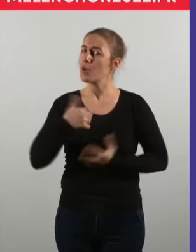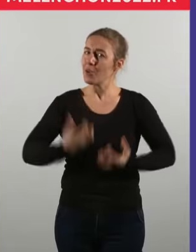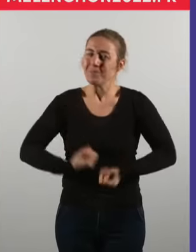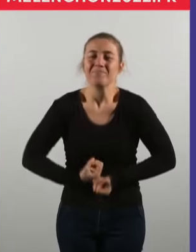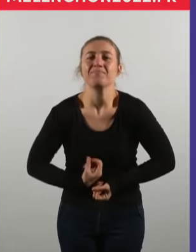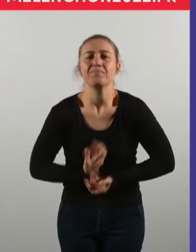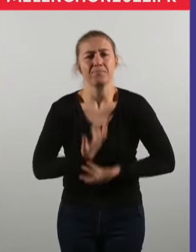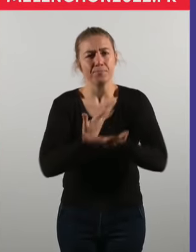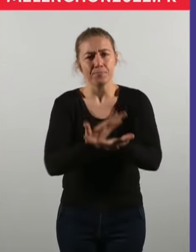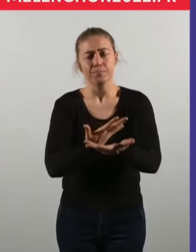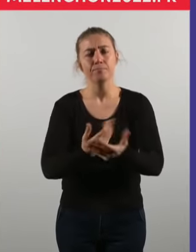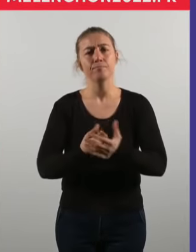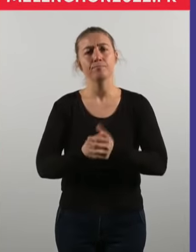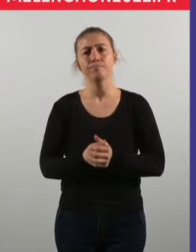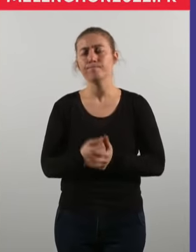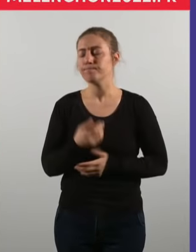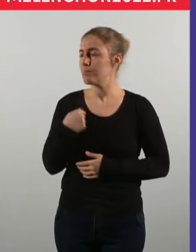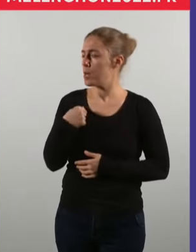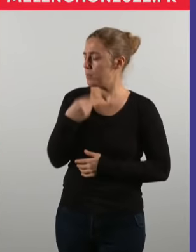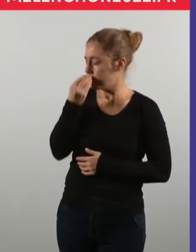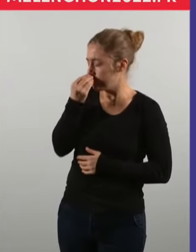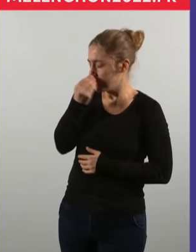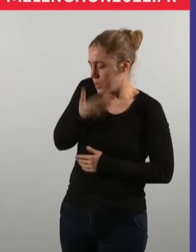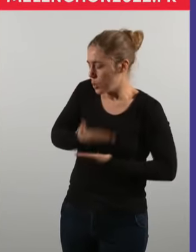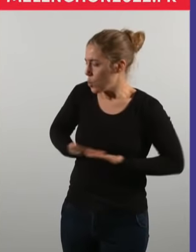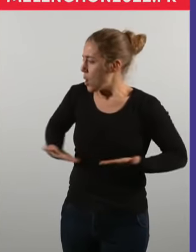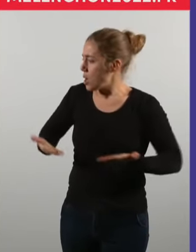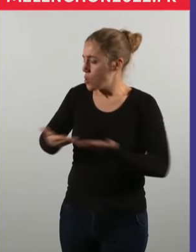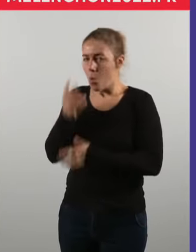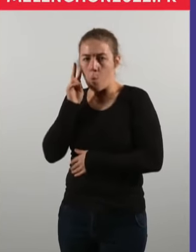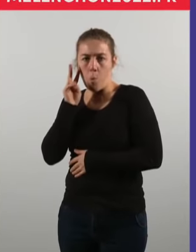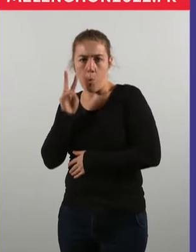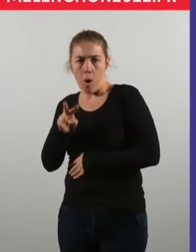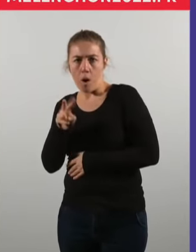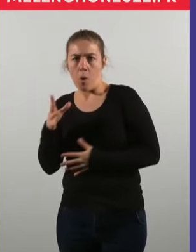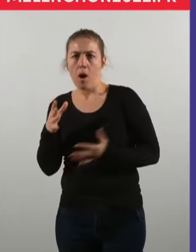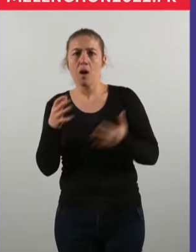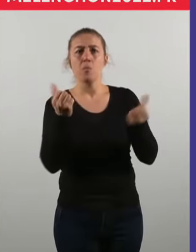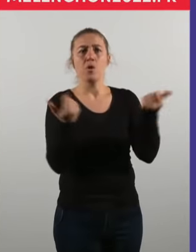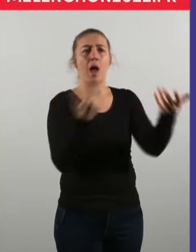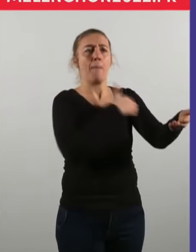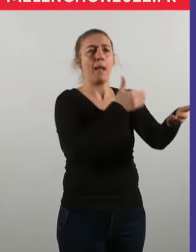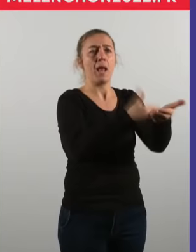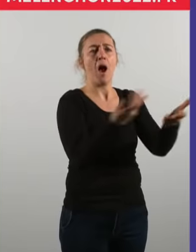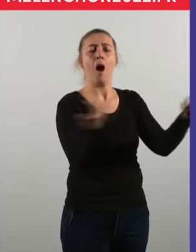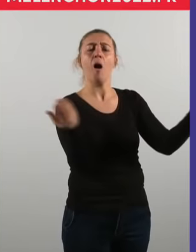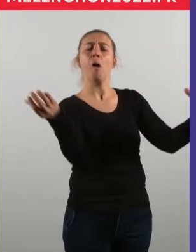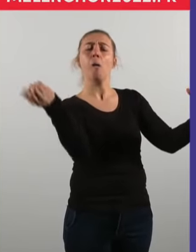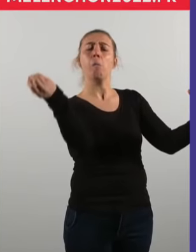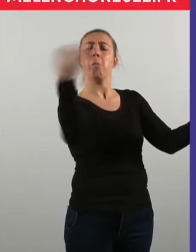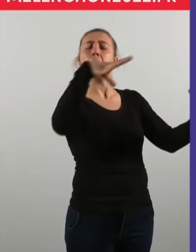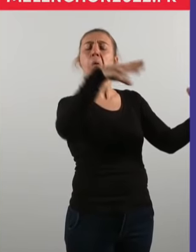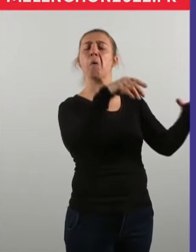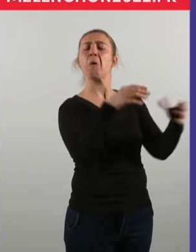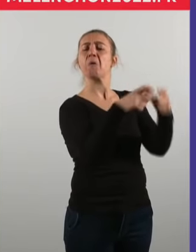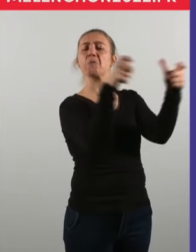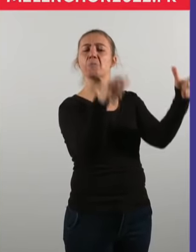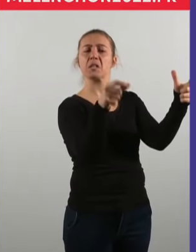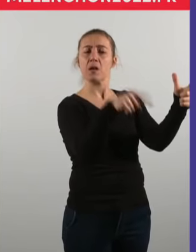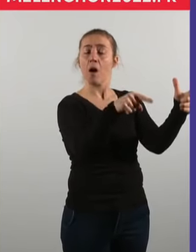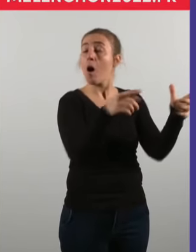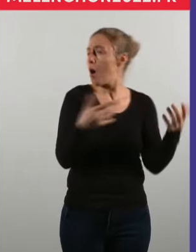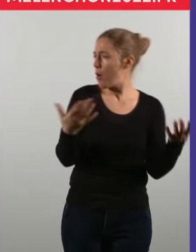qu'il m'est devenu absolument insupportable de voir les milliards pleuvoir sur des entreprises qui n'ont comme seule priorité